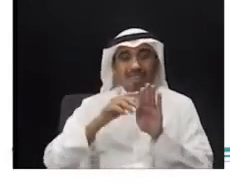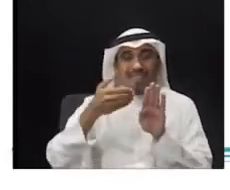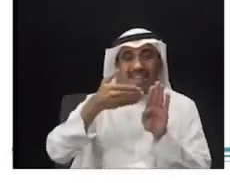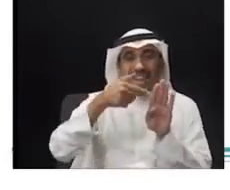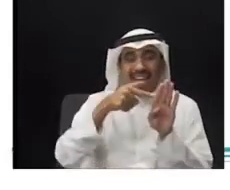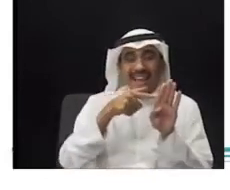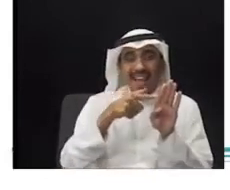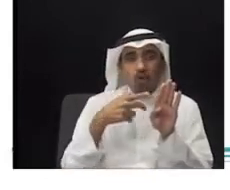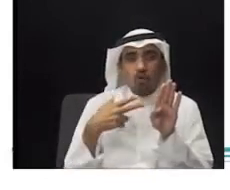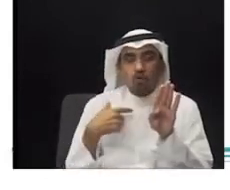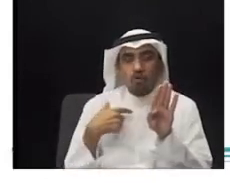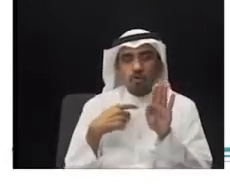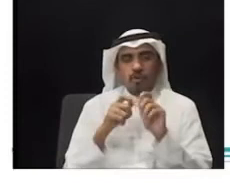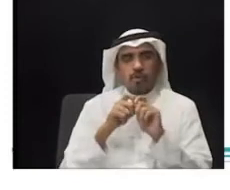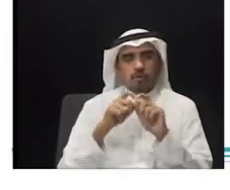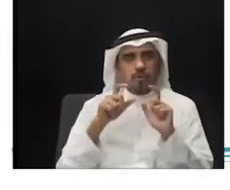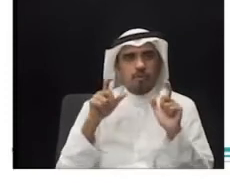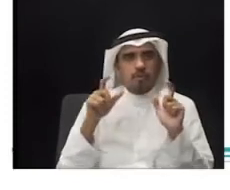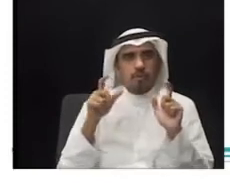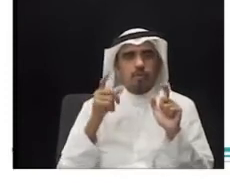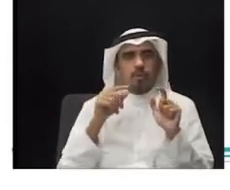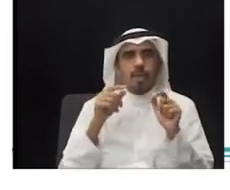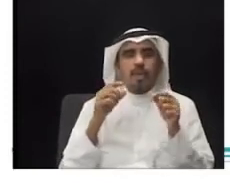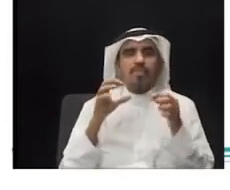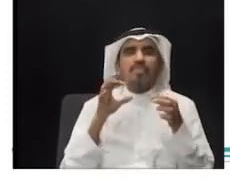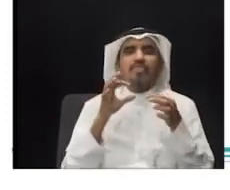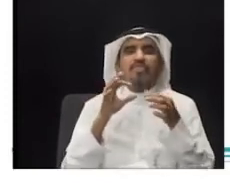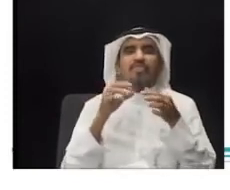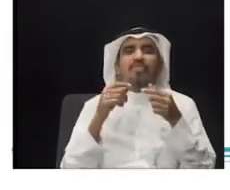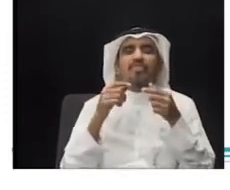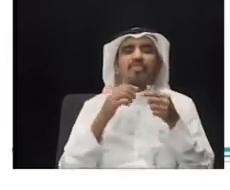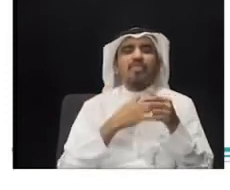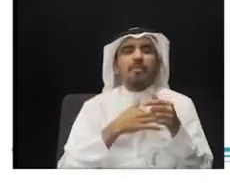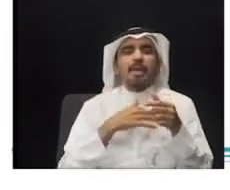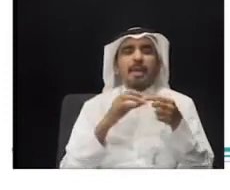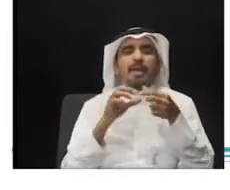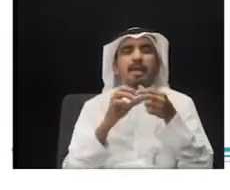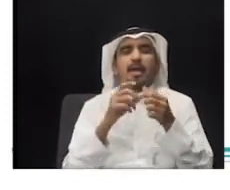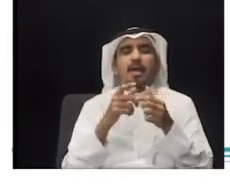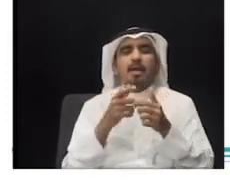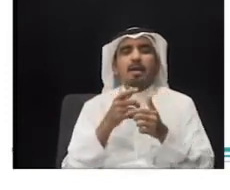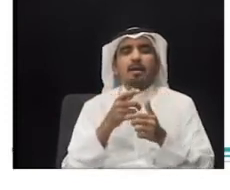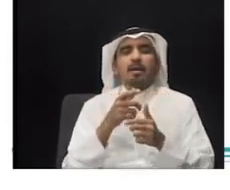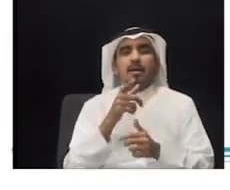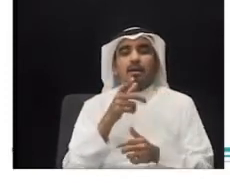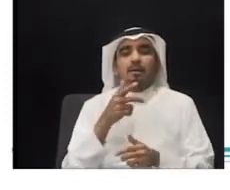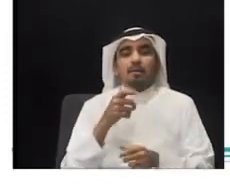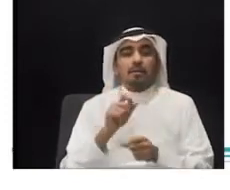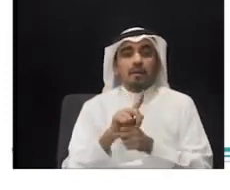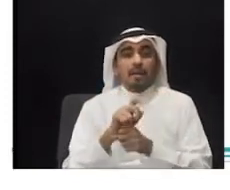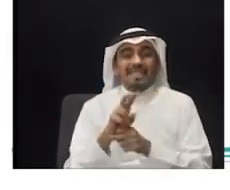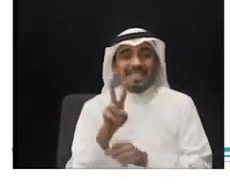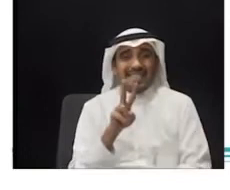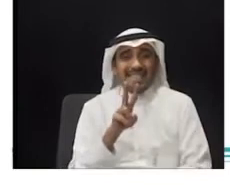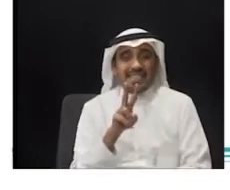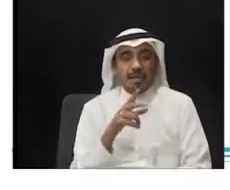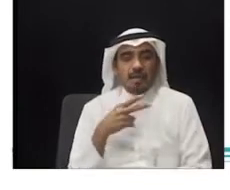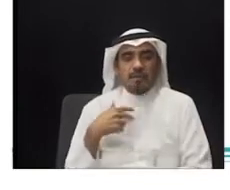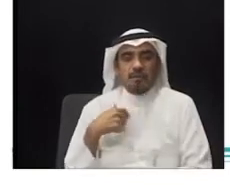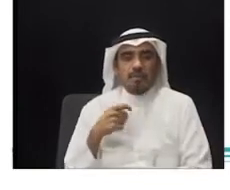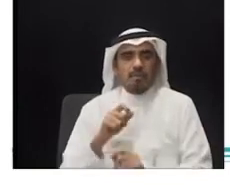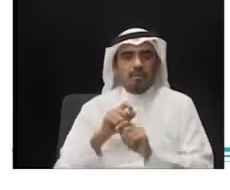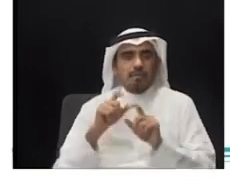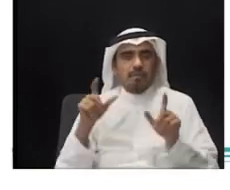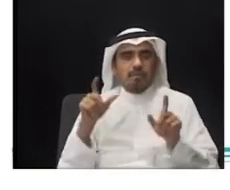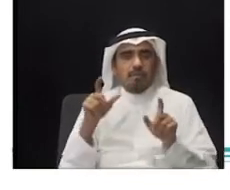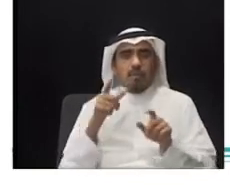أتذكر أن المضاف إليه يكون اسما ظاهرا ويكون ضميرا متصلا، الأرض، الشرب، غازين، هذه أسماء